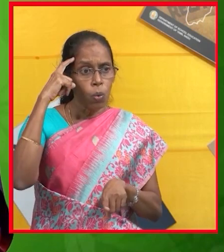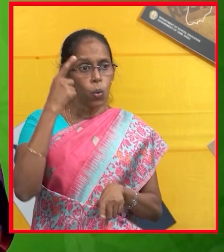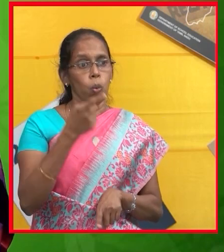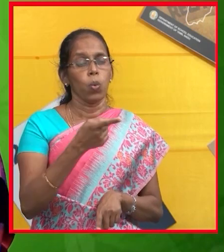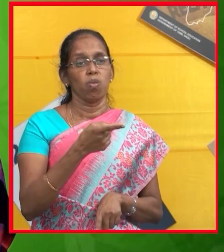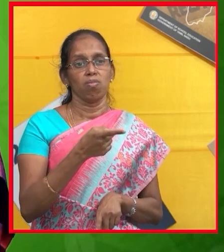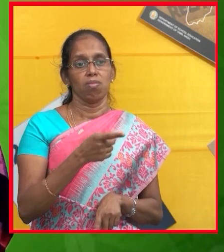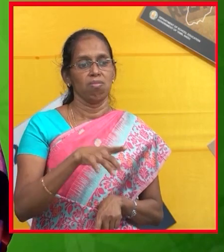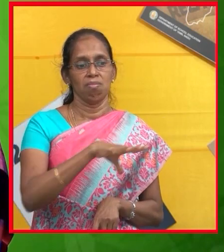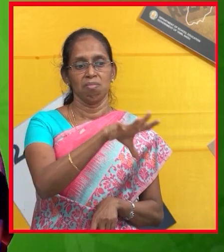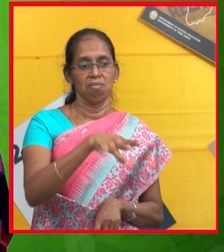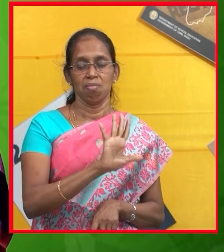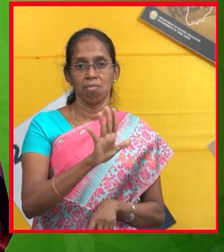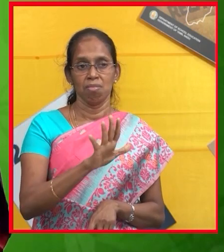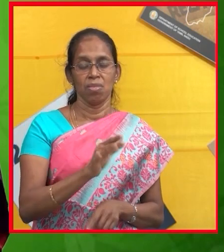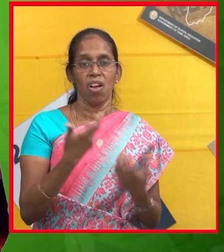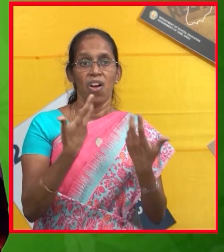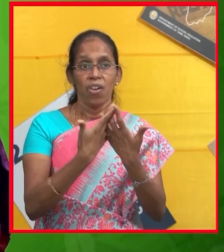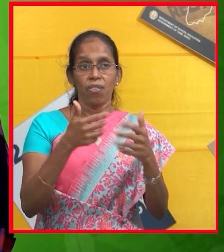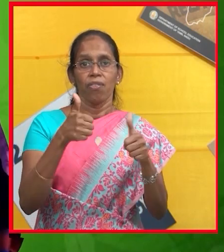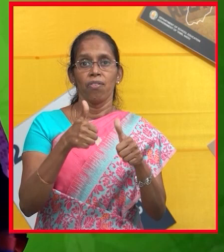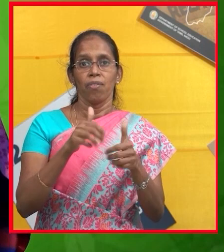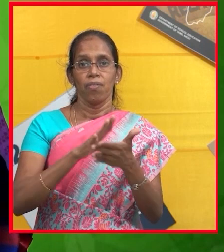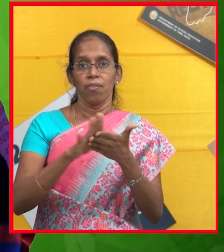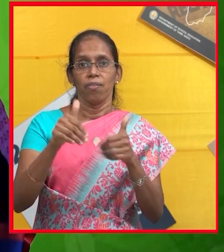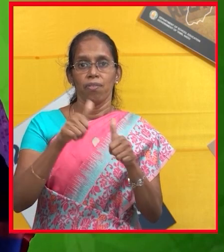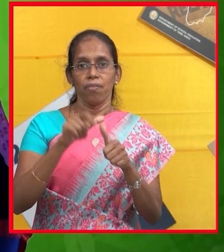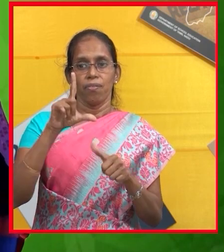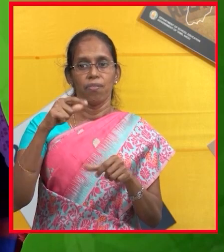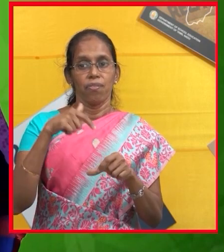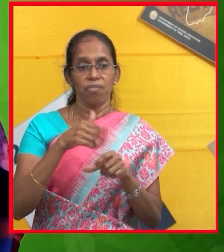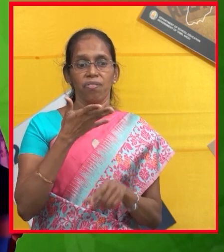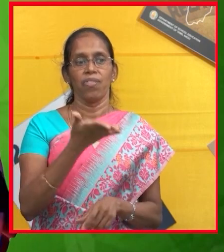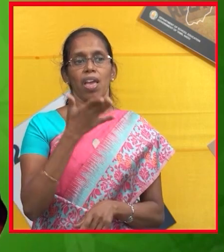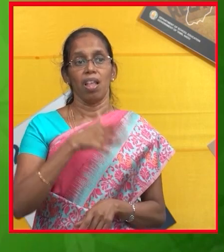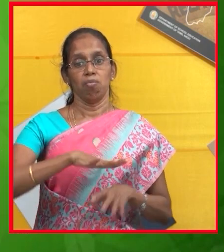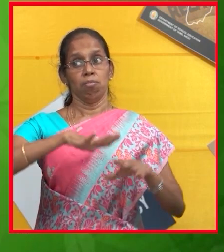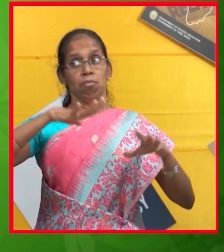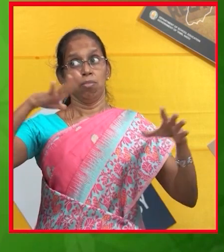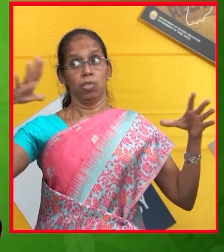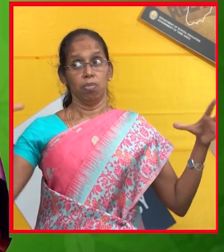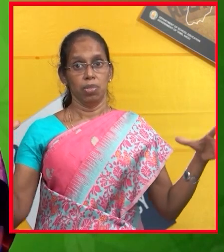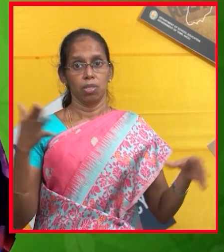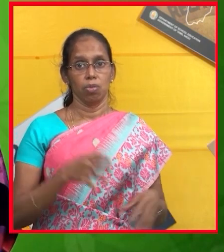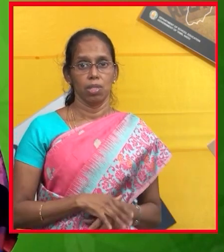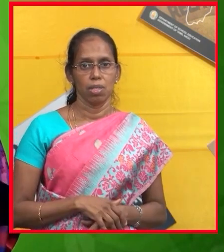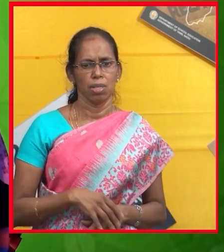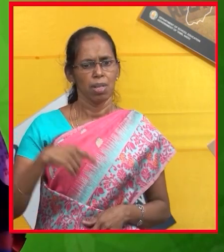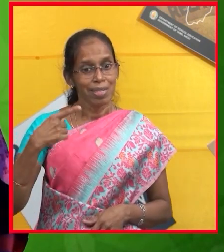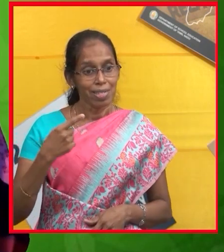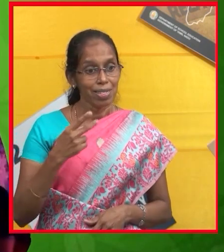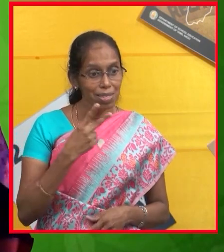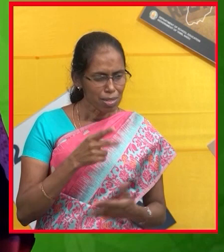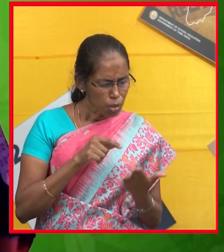ஒரு வேல் அப்படின்னு சொல்லிட்டு. இப்போ இவங்களுக்கு அந்த கடல் சார்ந்த சில விஷயங்கள்லாம் தெரியாததெல்லாம் இவங்க என்ன செஞ்சுருக்காங்க,